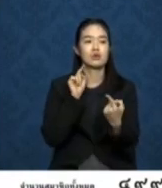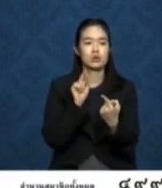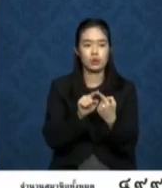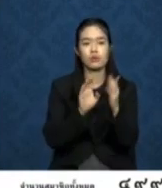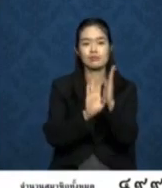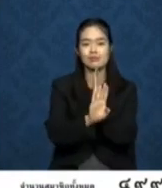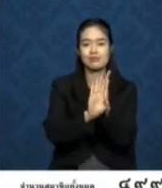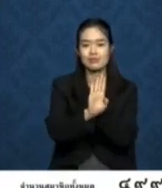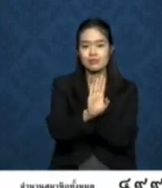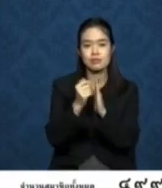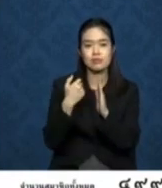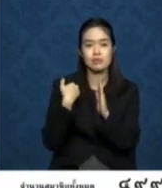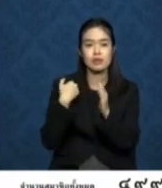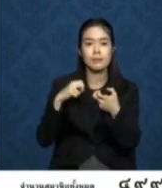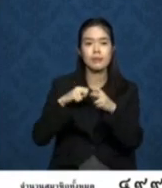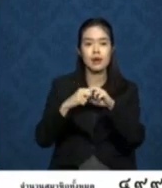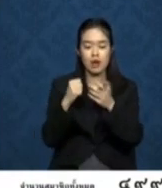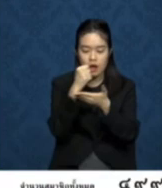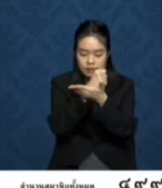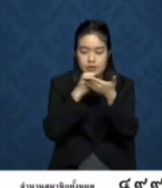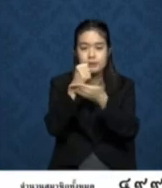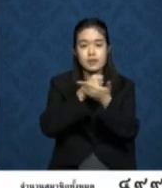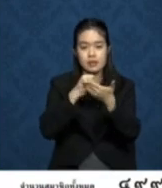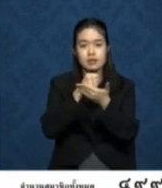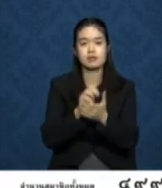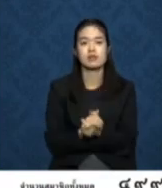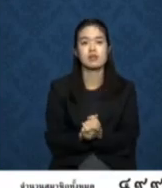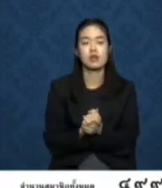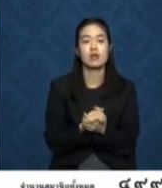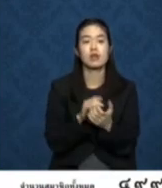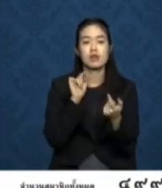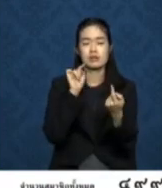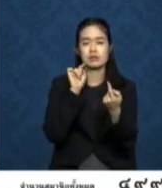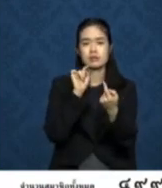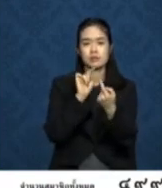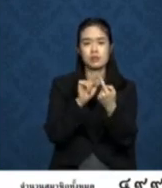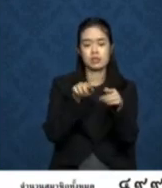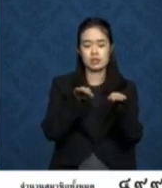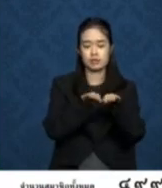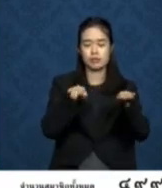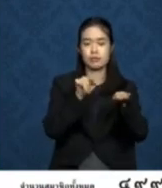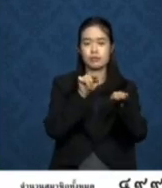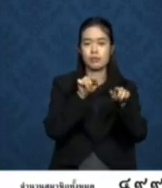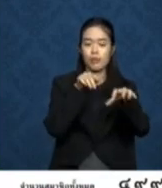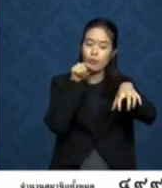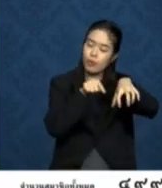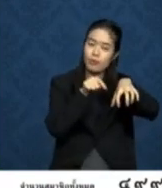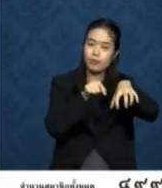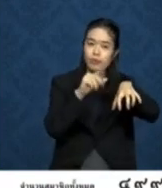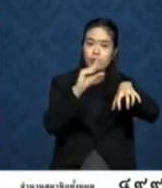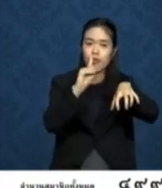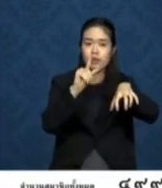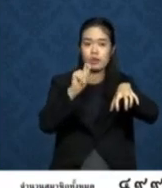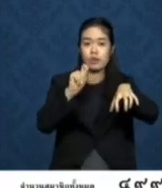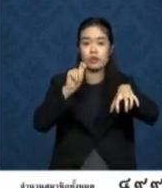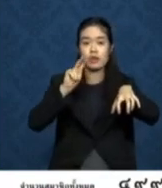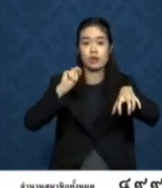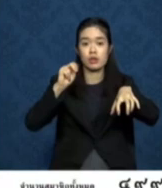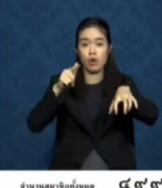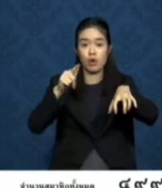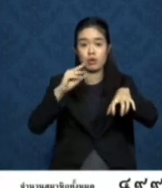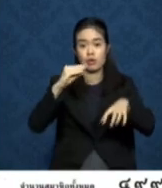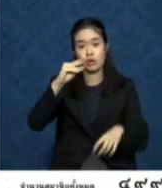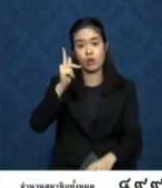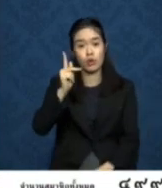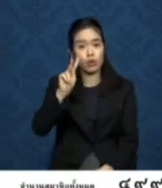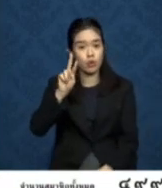ับ ที่ระบาดไปทั่วทงจงหวดและตงพื้นที่ดอนโคลาสอาจจะเป็จดเสี่ยงสำคัญในการลกลอบนำเข้ายาเสพติด